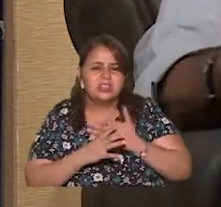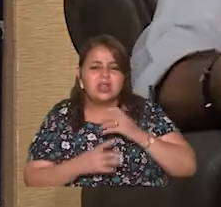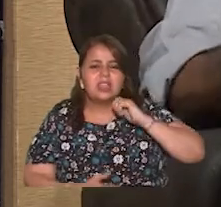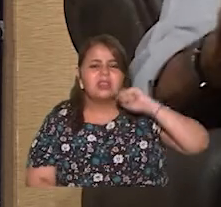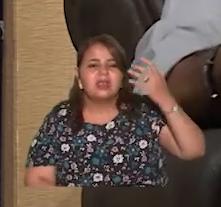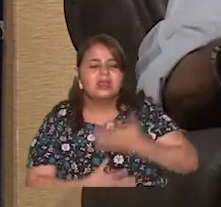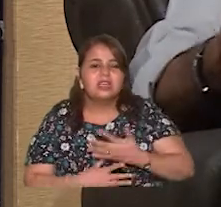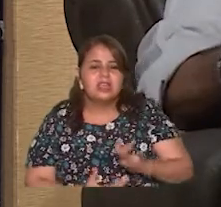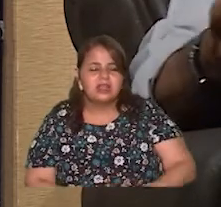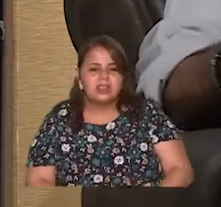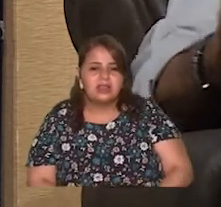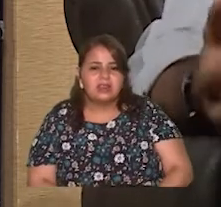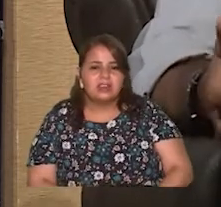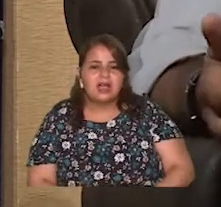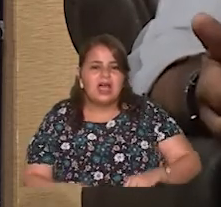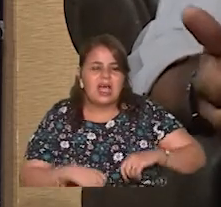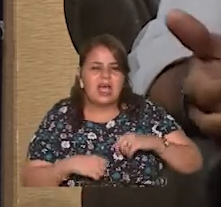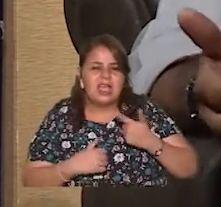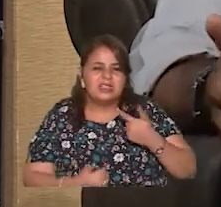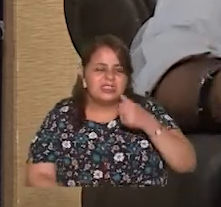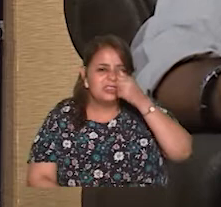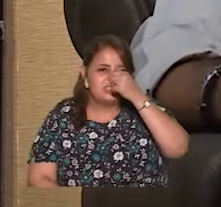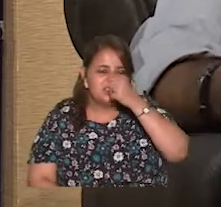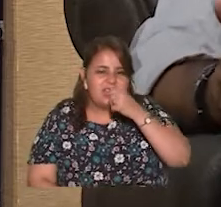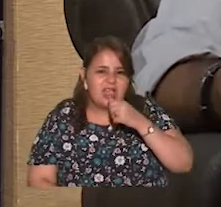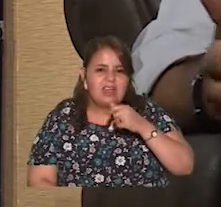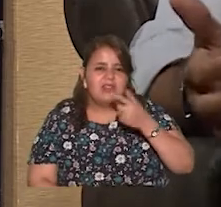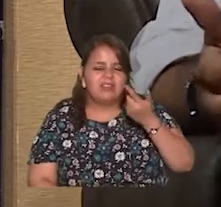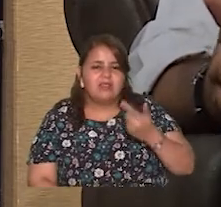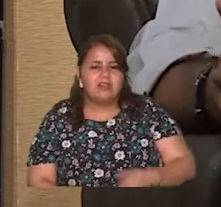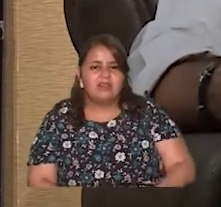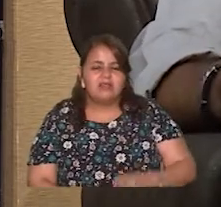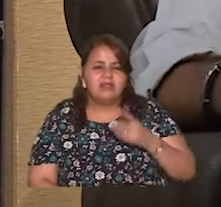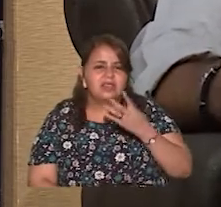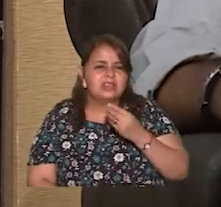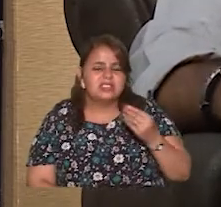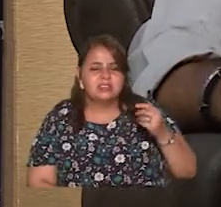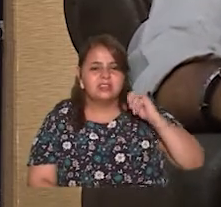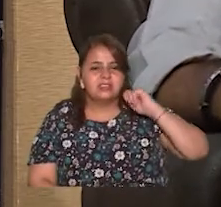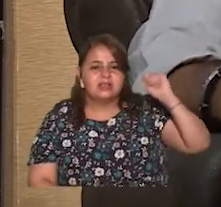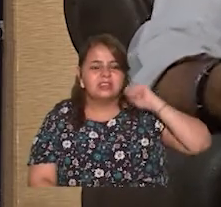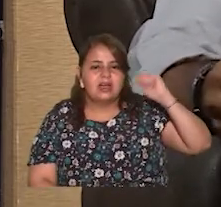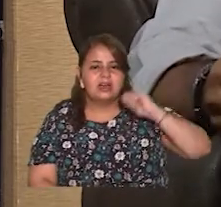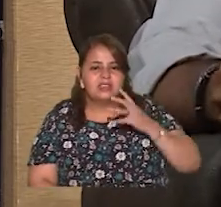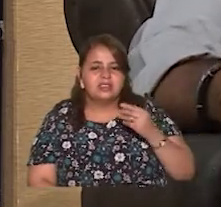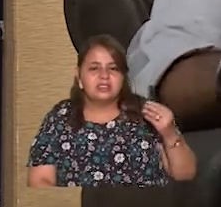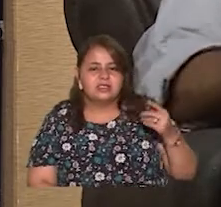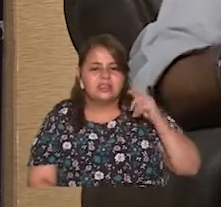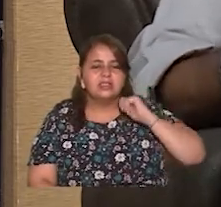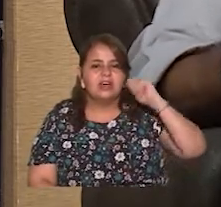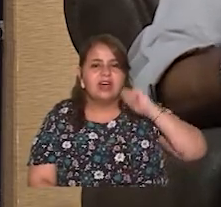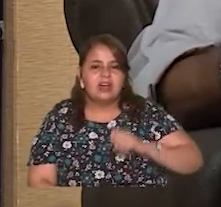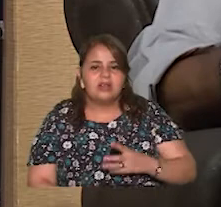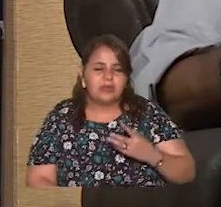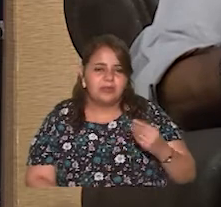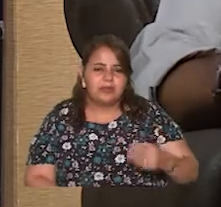لان انا يعني مش حاسه ان الحياه دي كئيبه جدا. ديفيد والاس الملحد قال على فكره احنا كملحدين بنقول ان